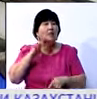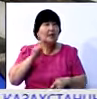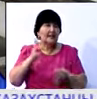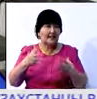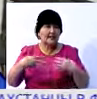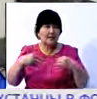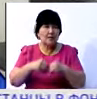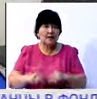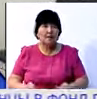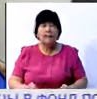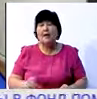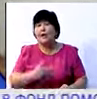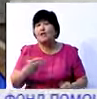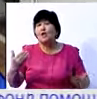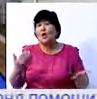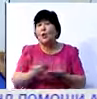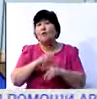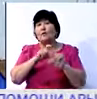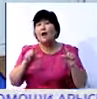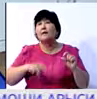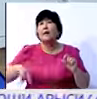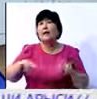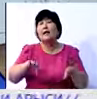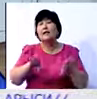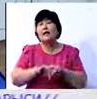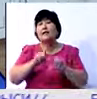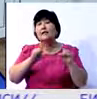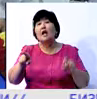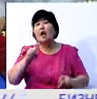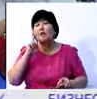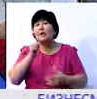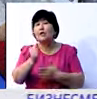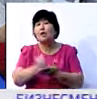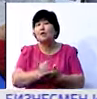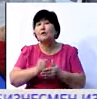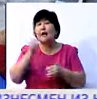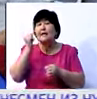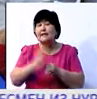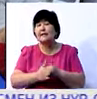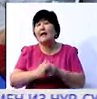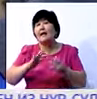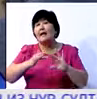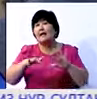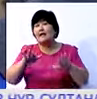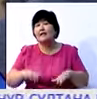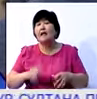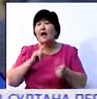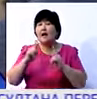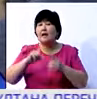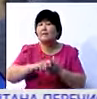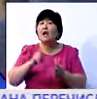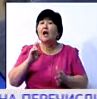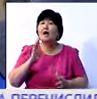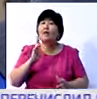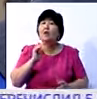семьи. Среди новых объектов района также здание молодежного ресурсного центра с интернетом, конференц-залами,